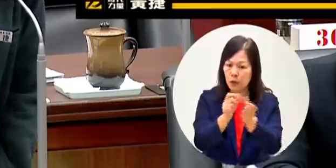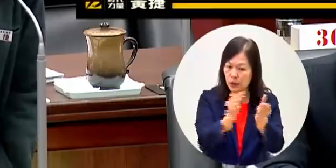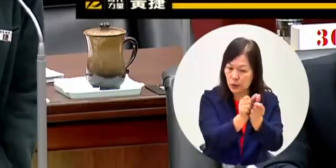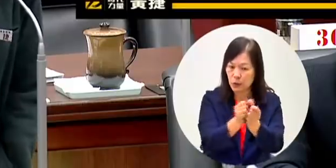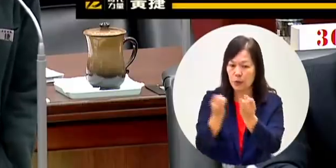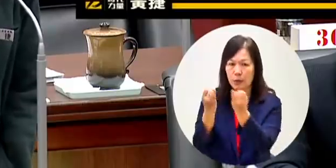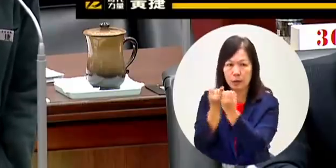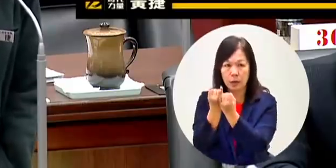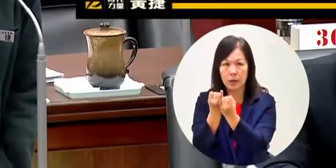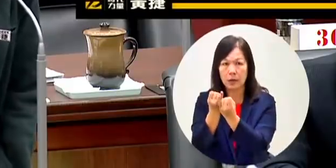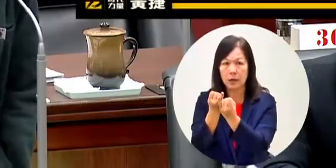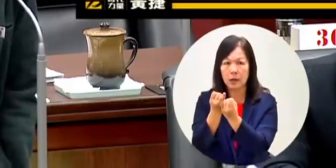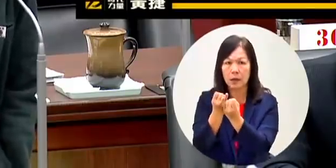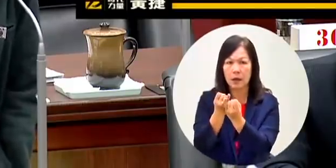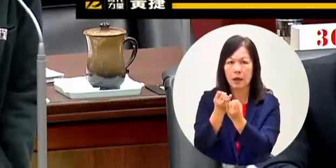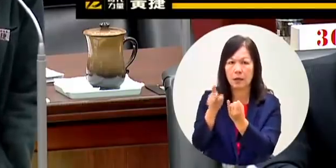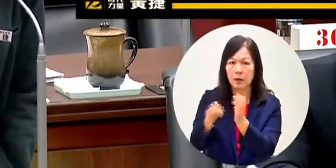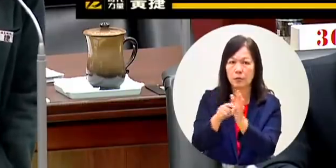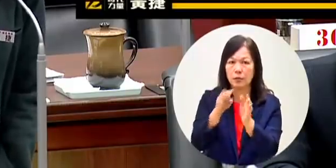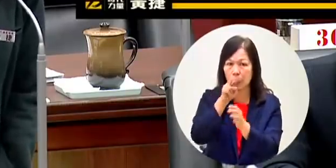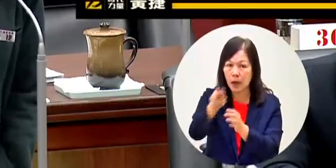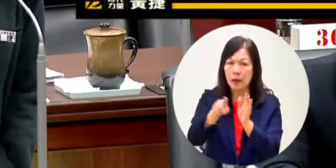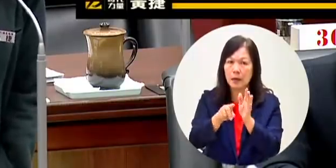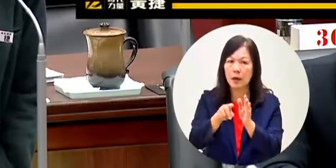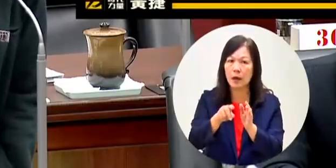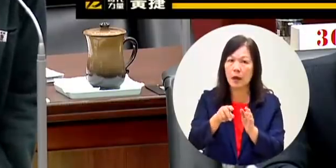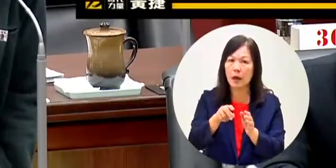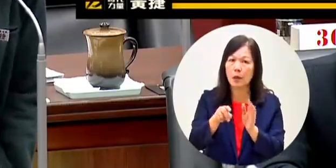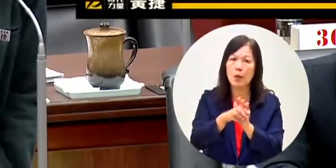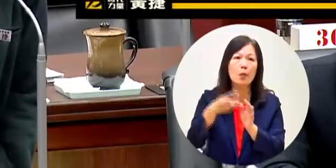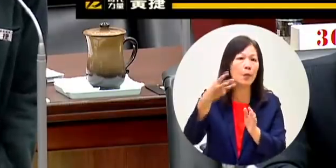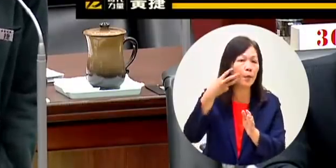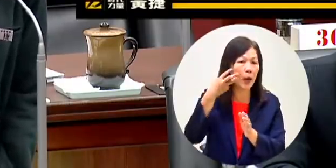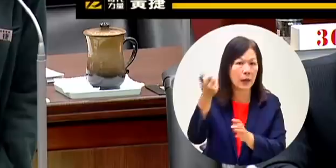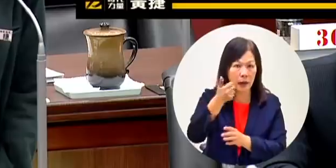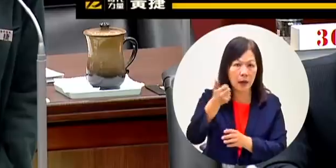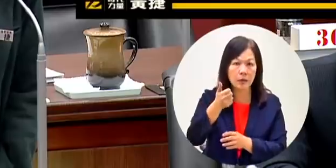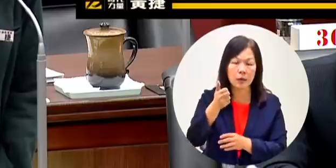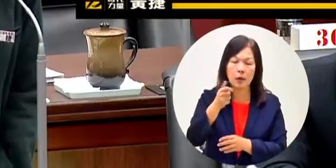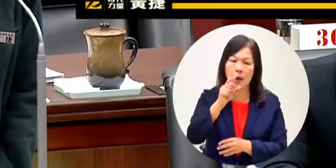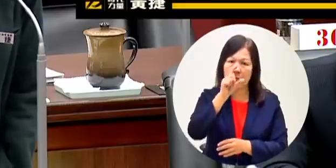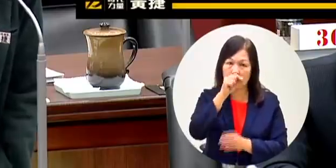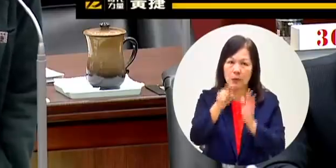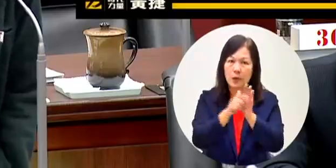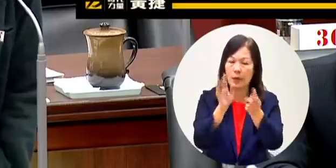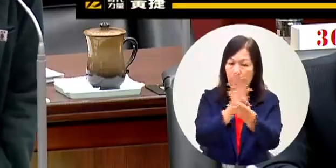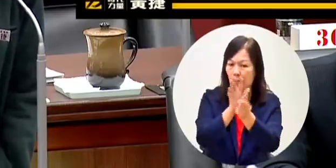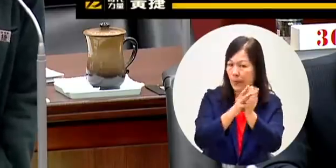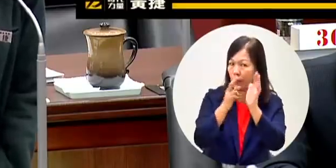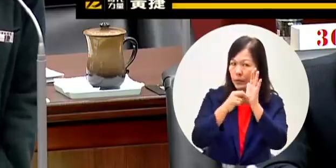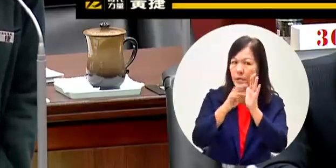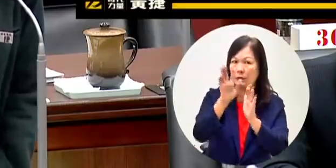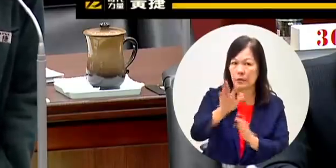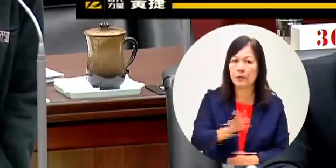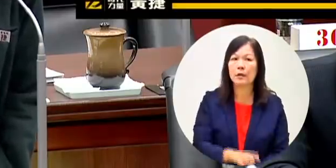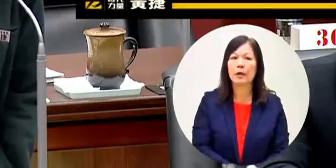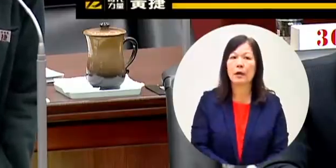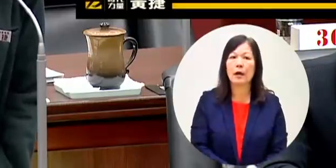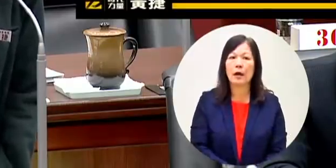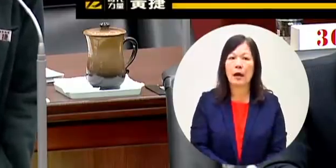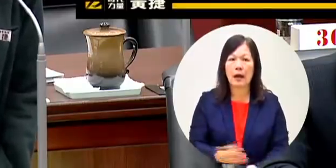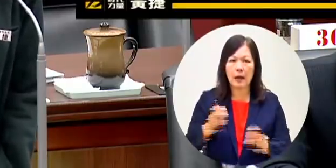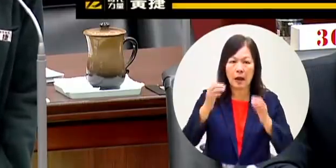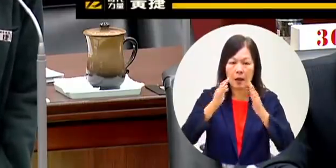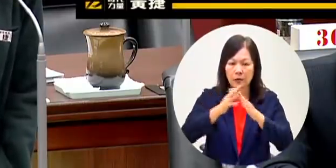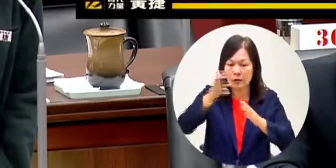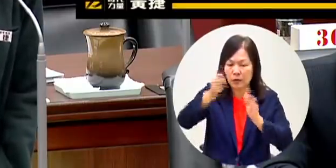看到潘观光局长有特别帮韩市长澄清说，韩市长不是反同，也支持同婚，只